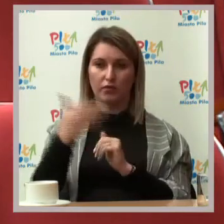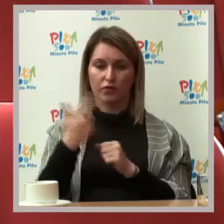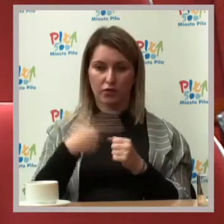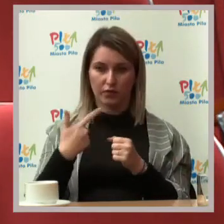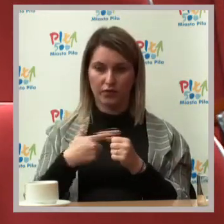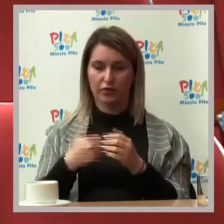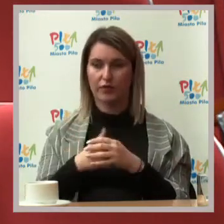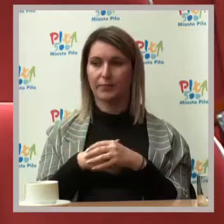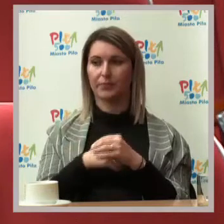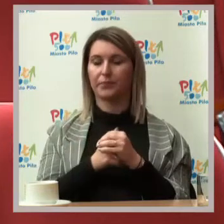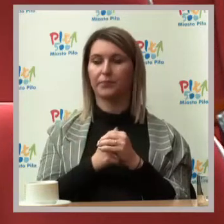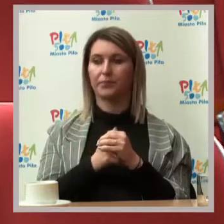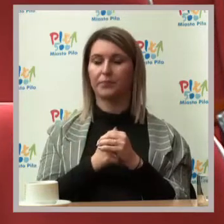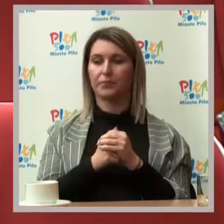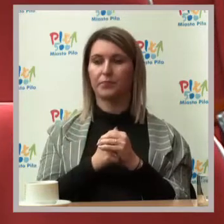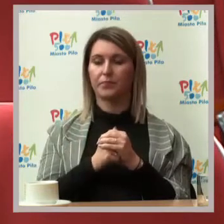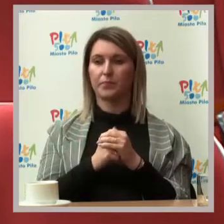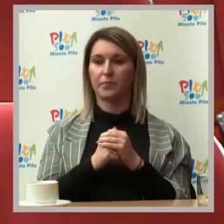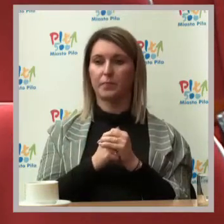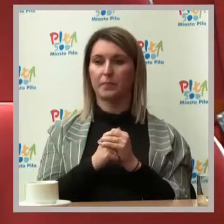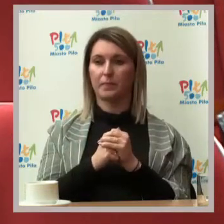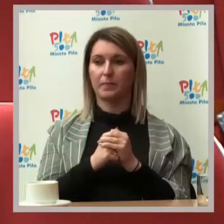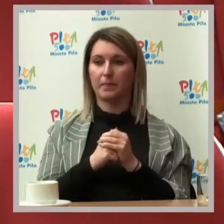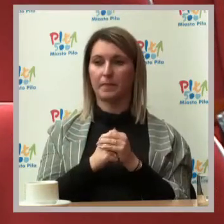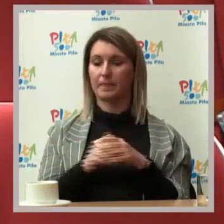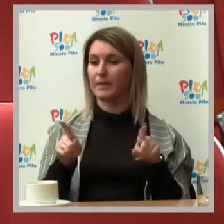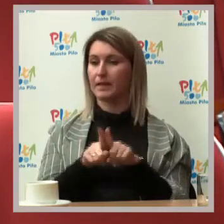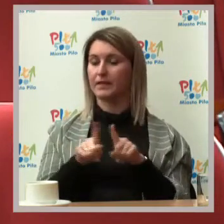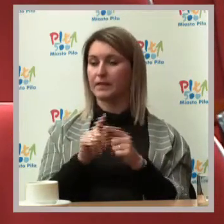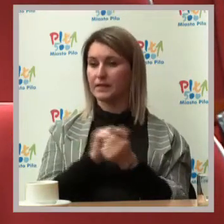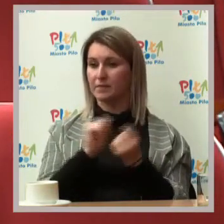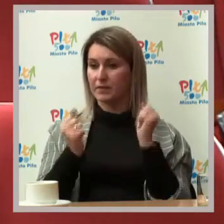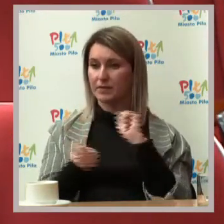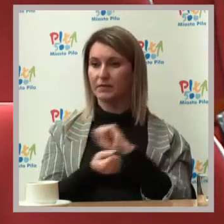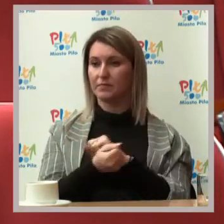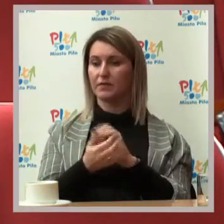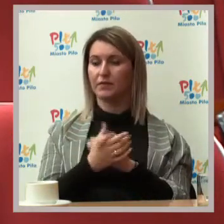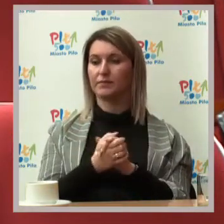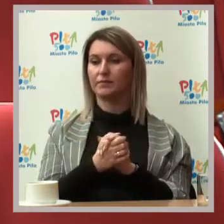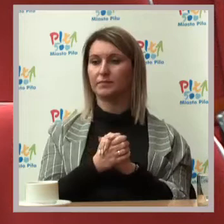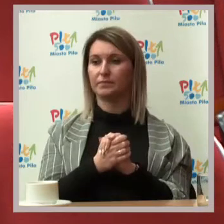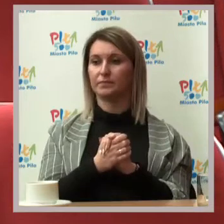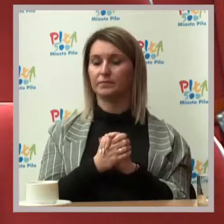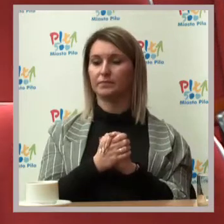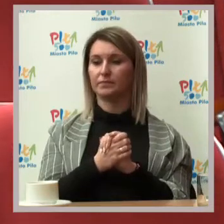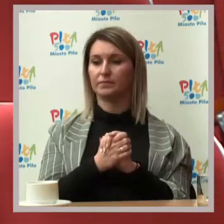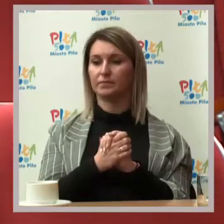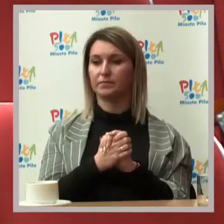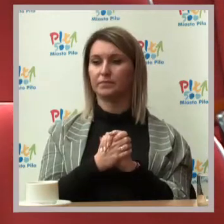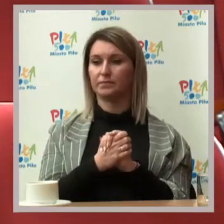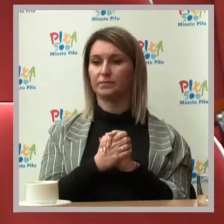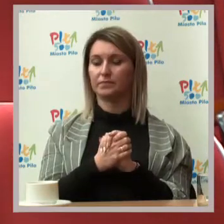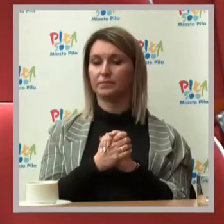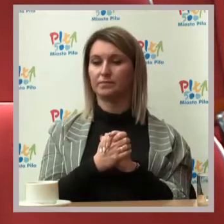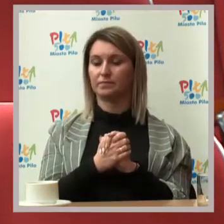2018-2020. Oraz ta sama zmiana projektu partnerskiego Erasmus Plus Moc Matematyki